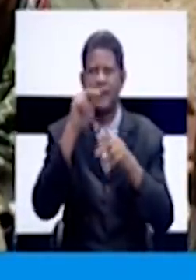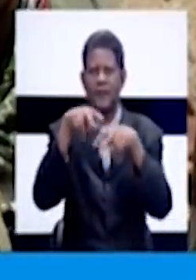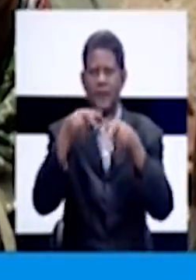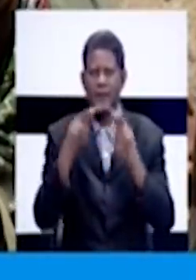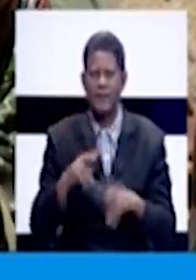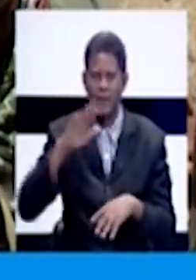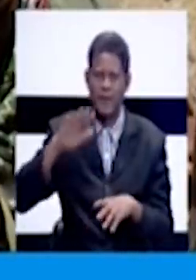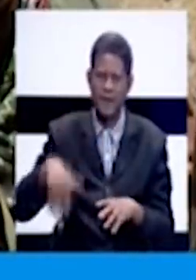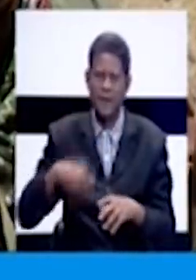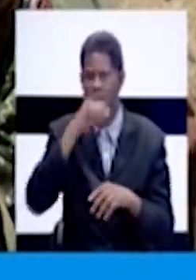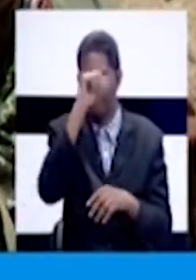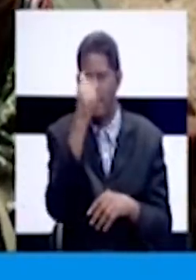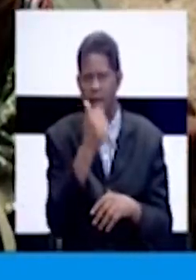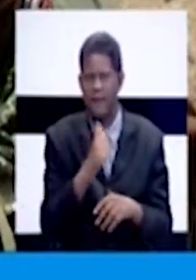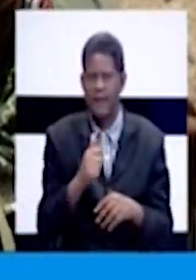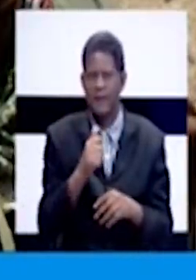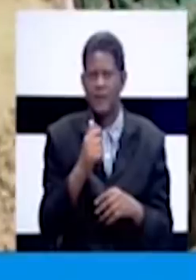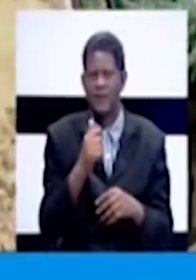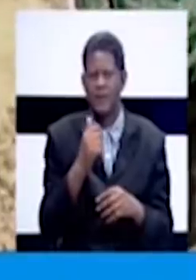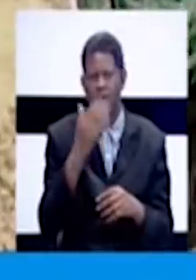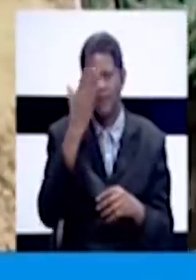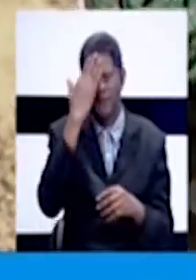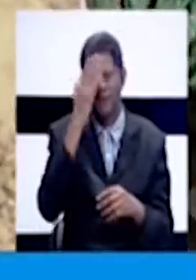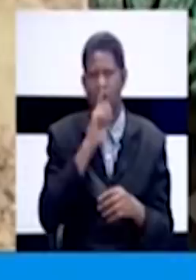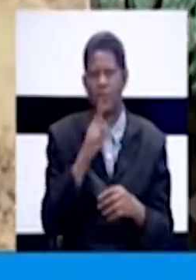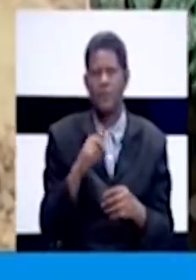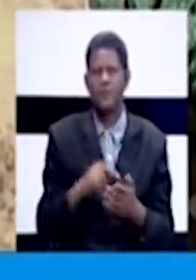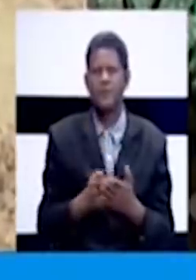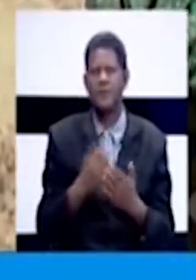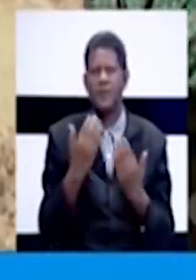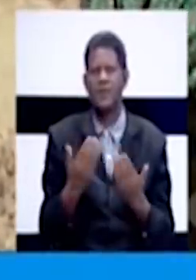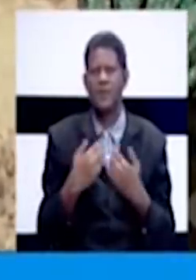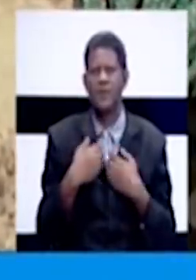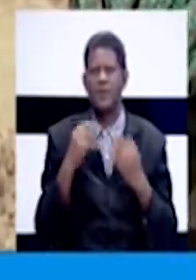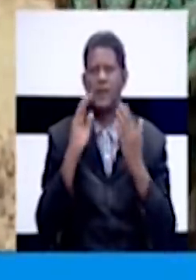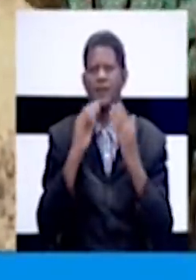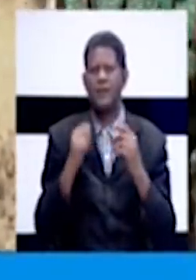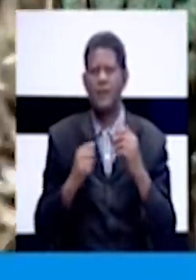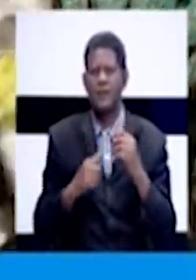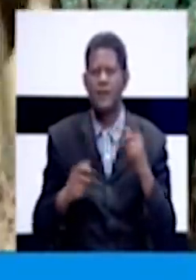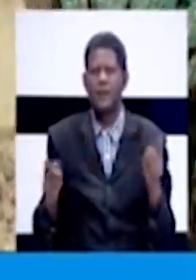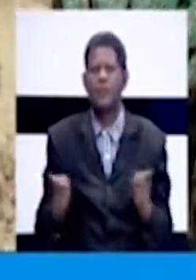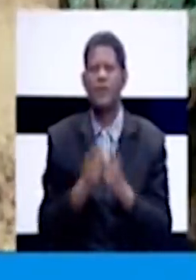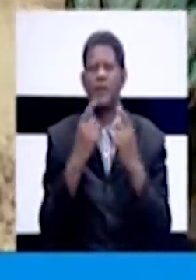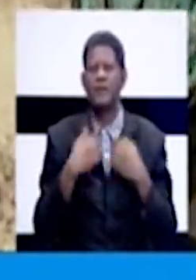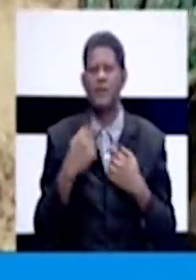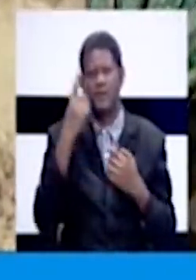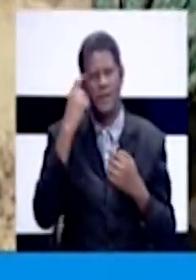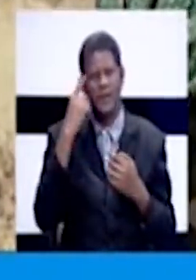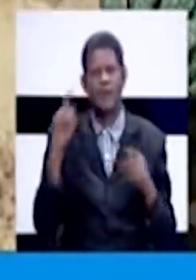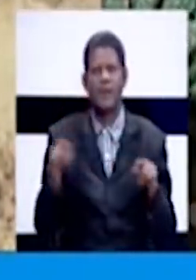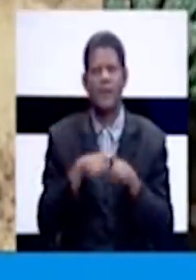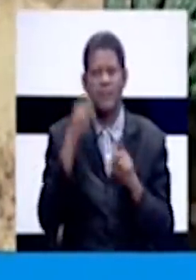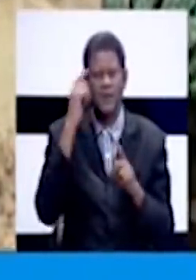ዝቐሪ ማንም ዘረጋገፀ እዩ ማለት እዩ ያው እቲ ዘሎ ሕጂ ግጥምና ዘሎ ያው ተጋር ከም ተጋር መጠን ማለት እዩ